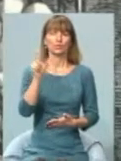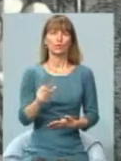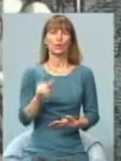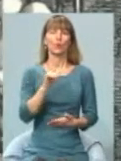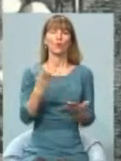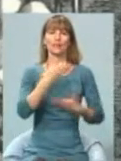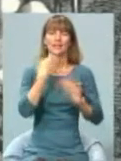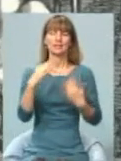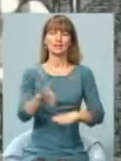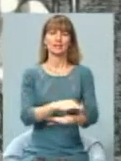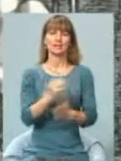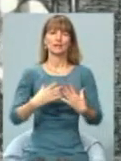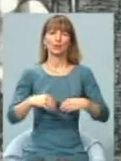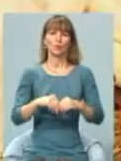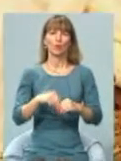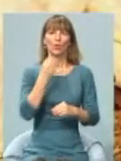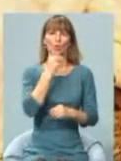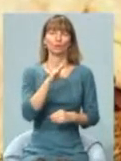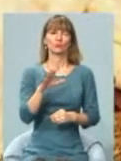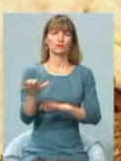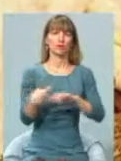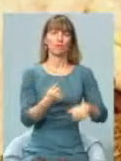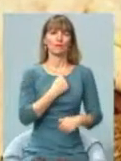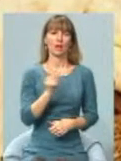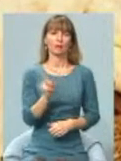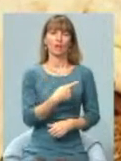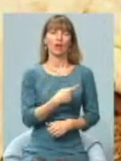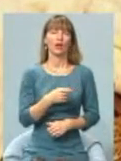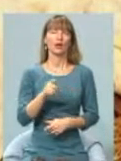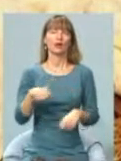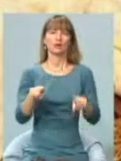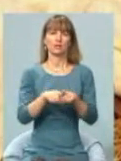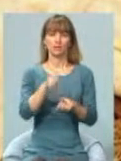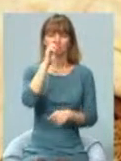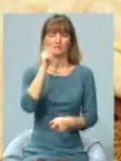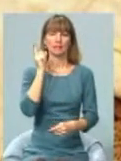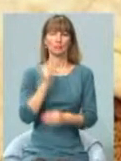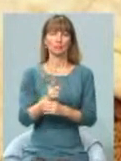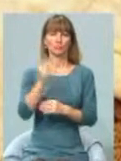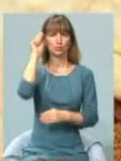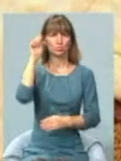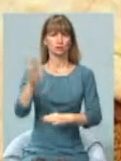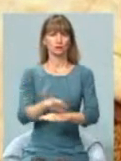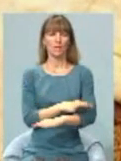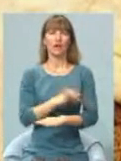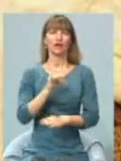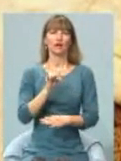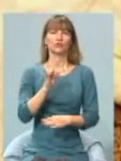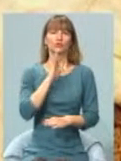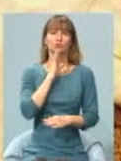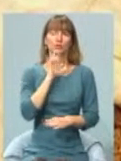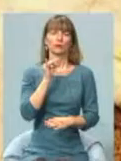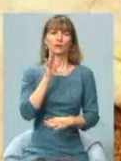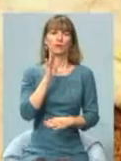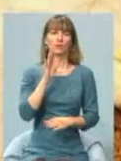сім'ї, краще буде битися на полі битви. Таким чином імператор заборонив чоловікам одружуватися, а жінкам і дівчатам